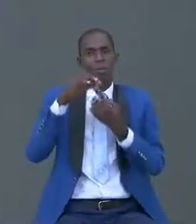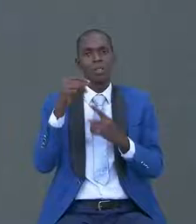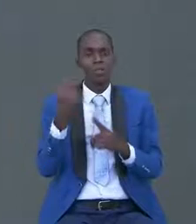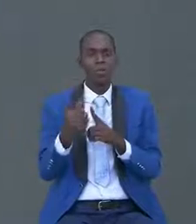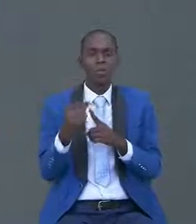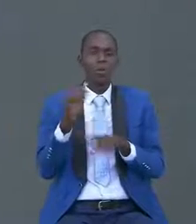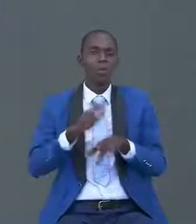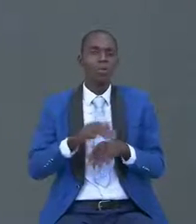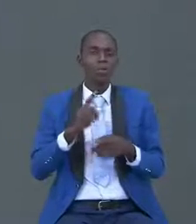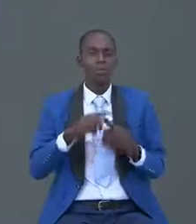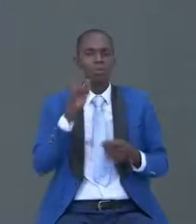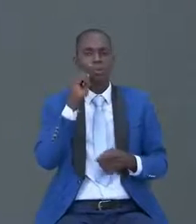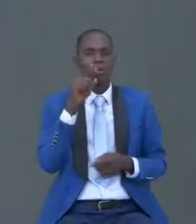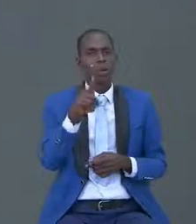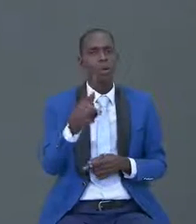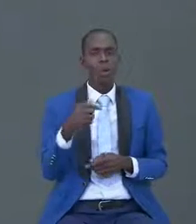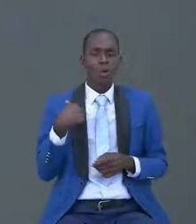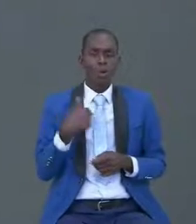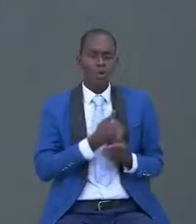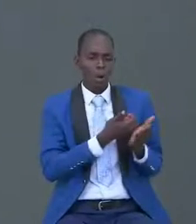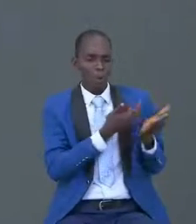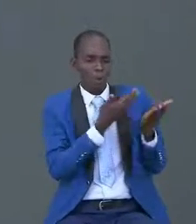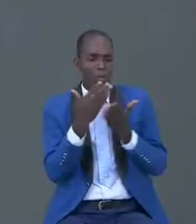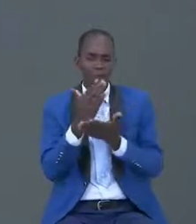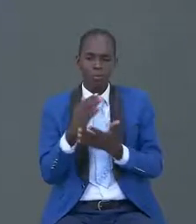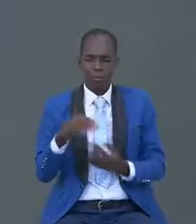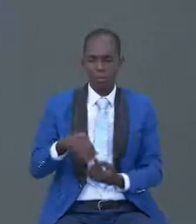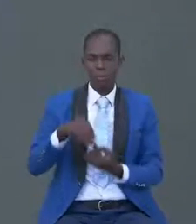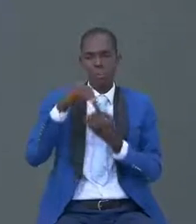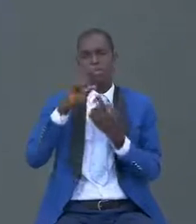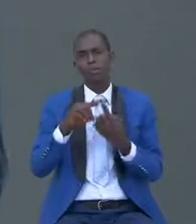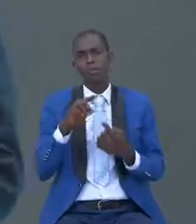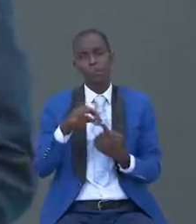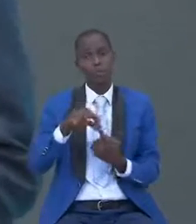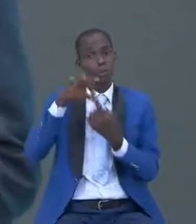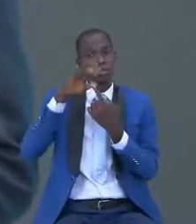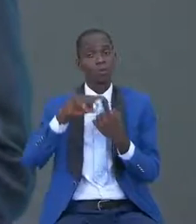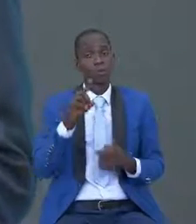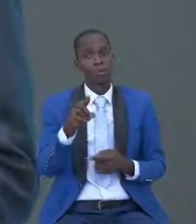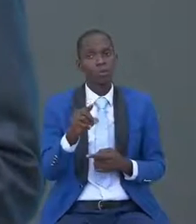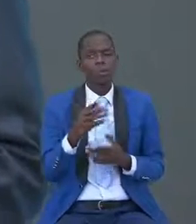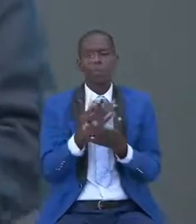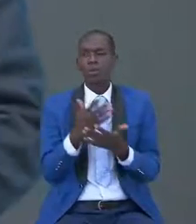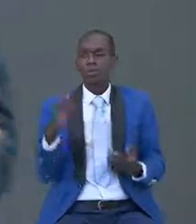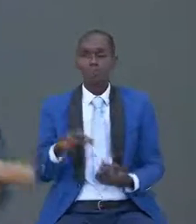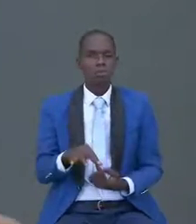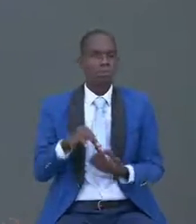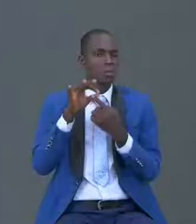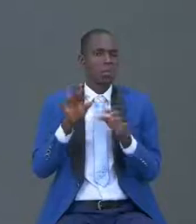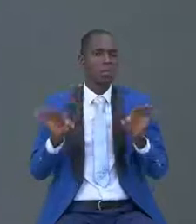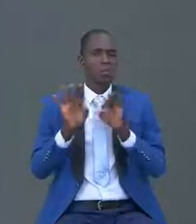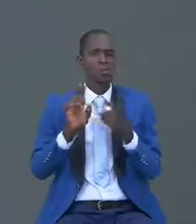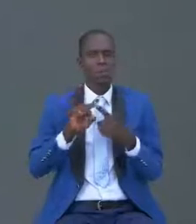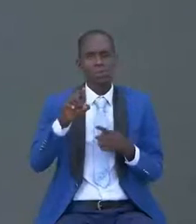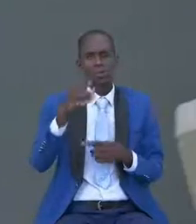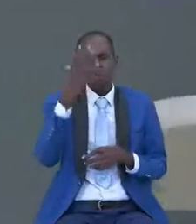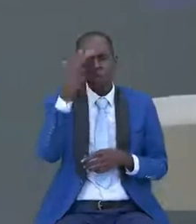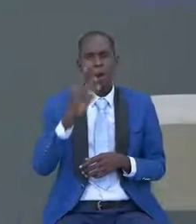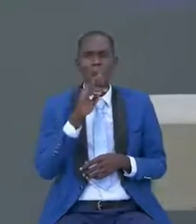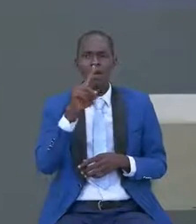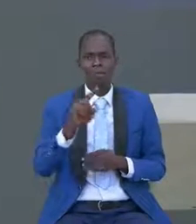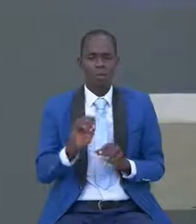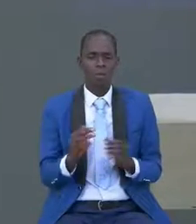spécial. Nous t'amenons quelque chose de spécial et quelque chose d'unique. Pourquoi as-tu peur? Et